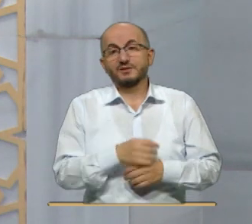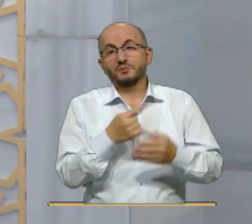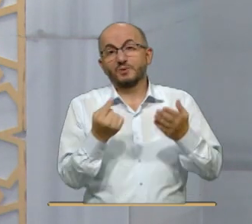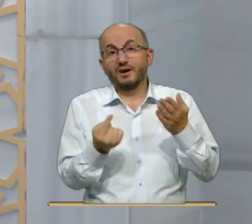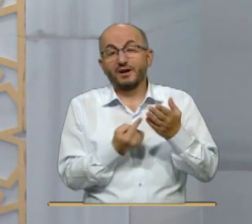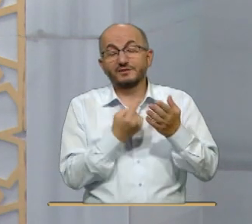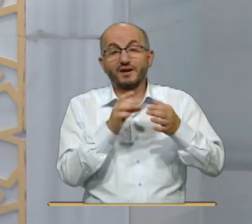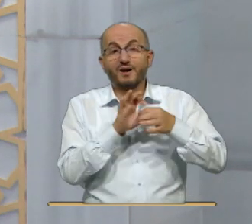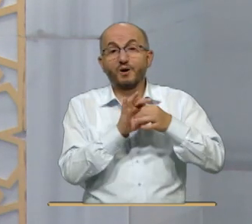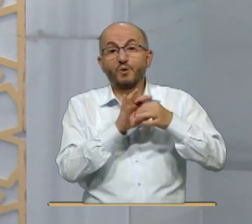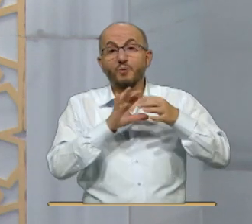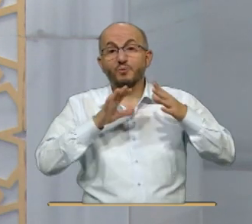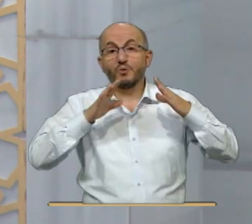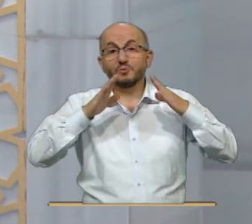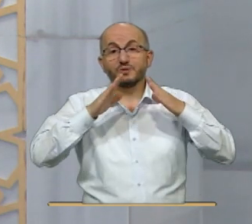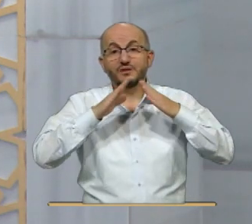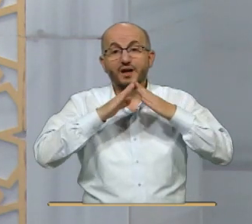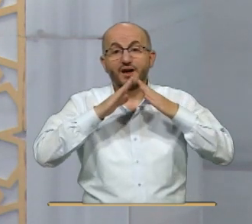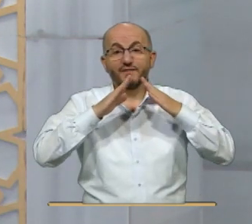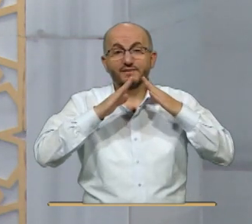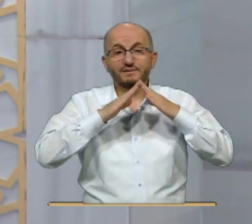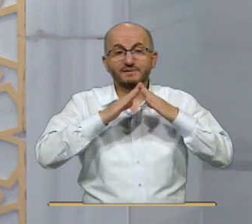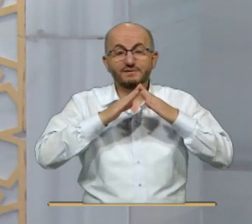Kur'an'dan kopuk bir ev,